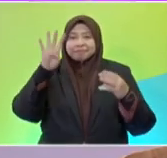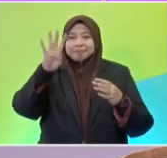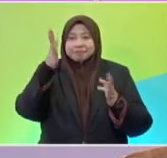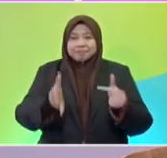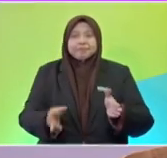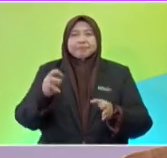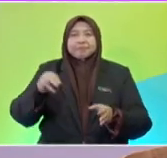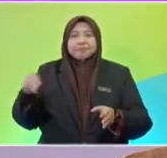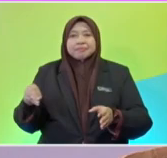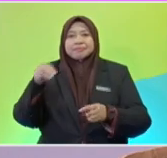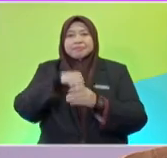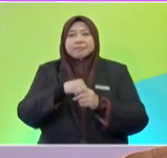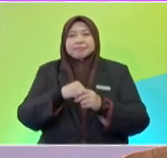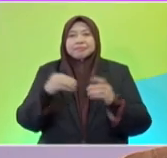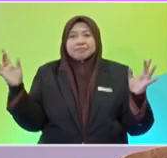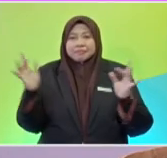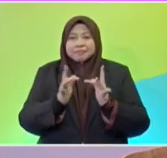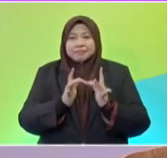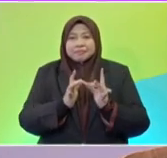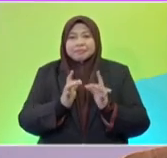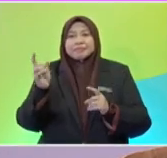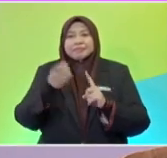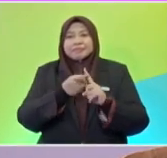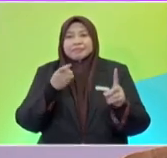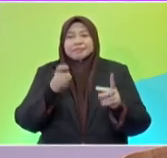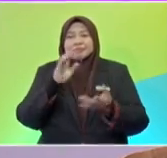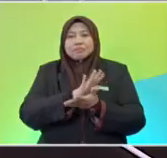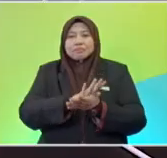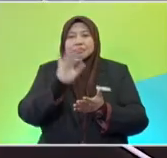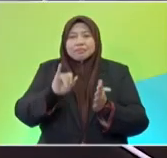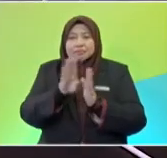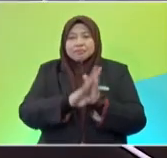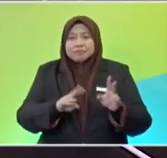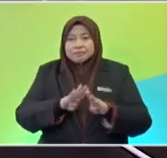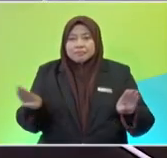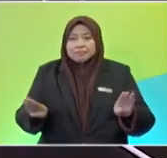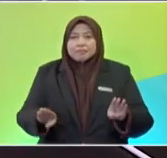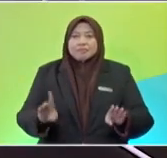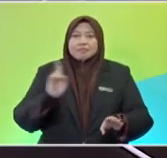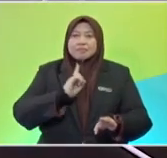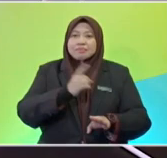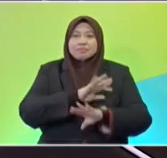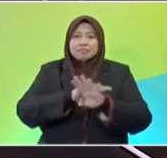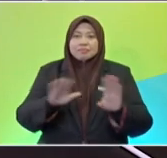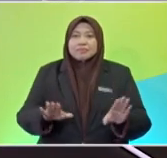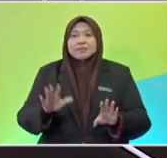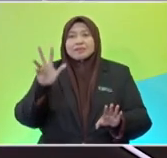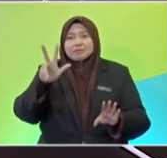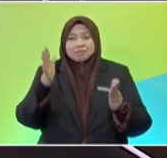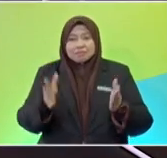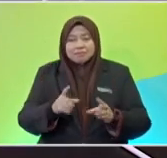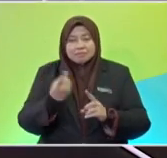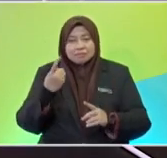baru saya dari dua buah sekolah yang berbeda silakan jagung kita tidak hanya bertiga dengan studio hari ini tetapi